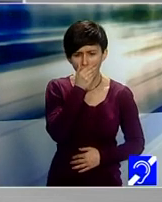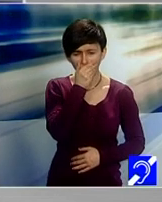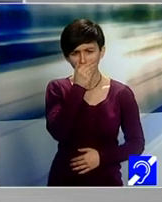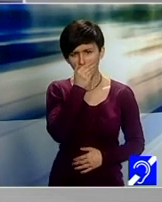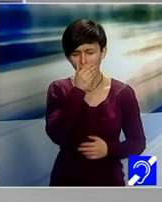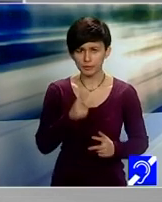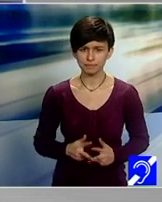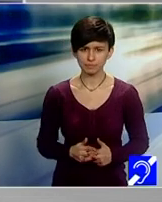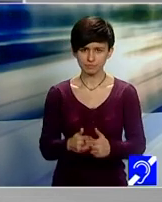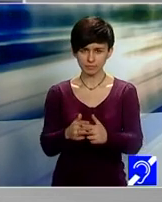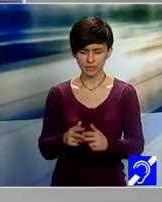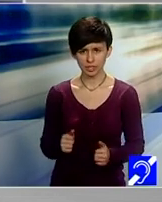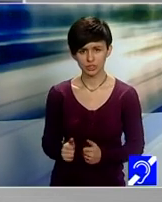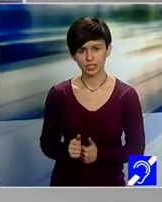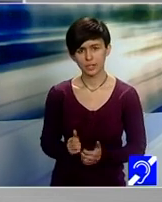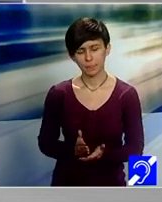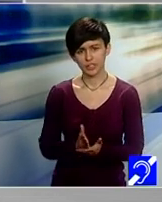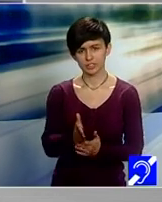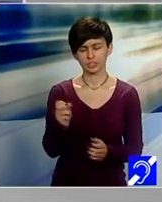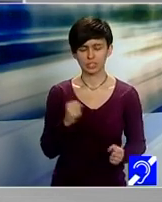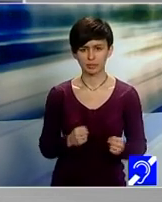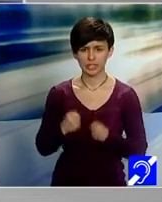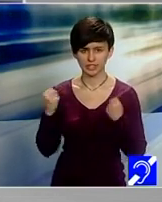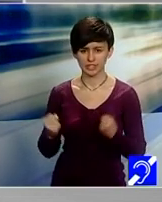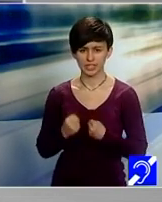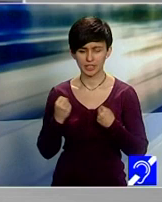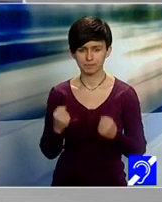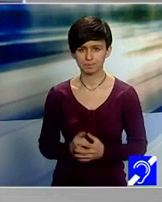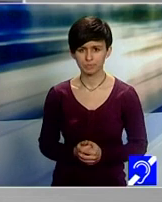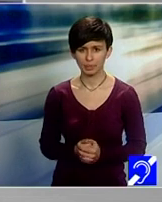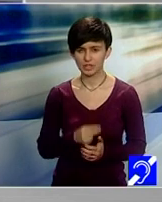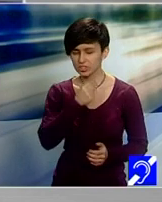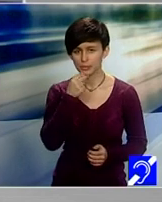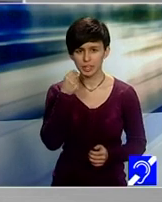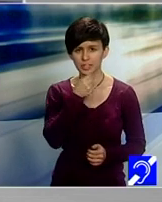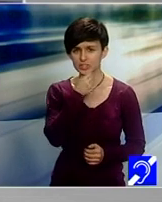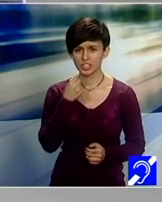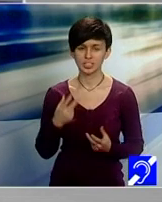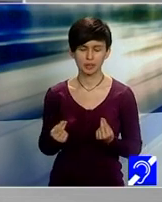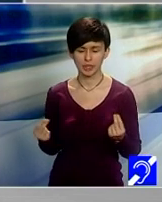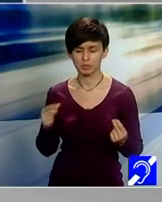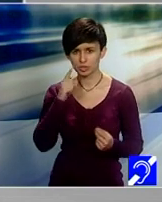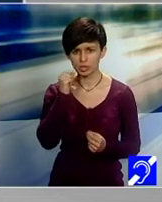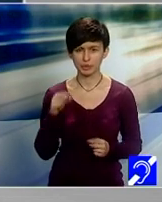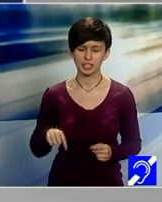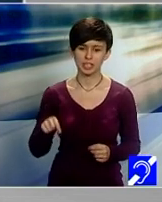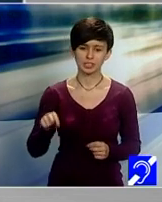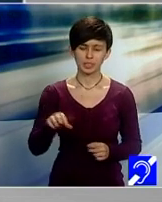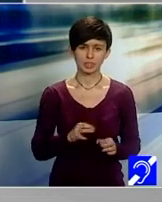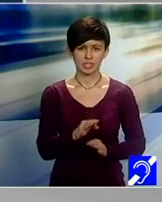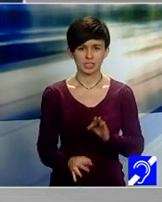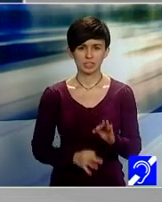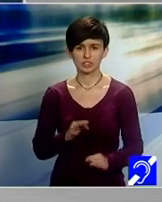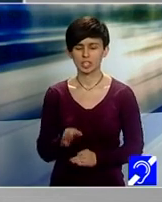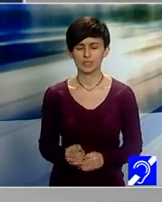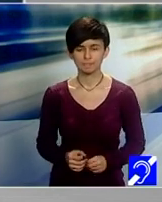să beneficieze de semințele tradiționale peste ani și ani din ce în ce mai mulți oameni. Și implicit pentru ei să doneze acest